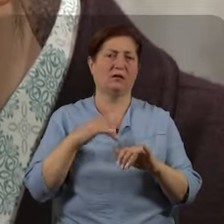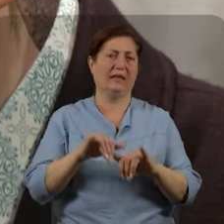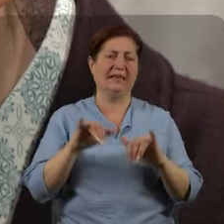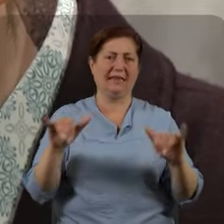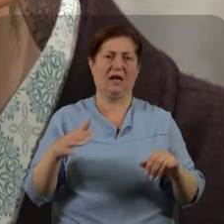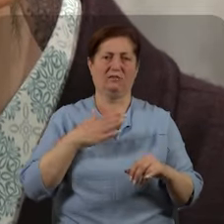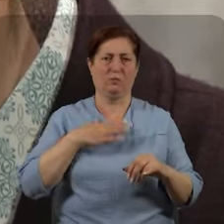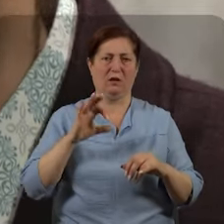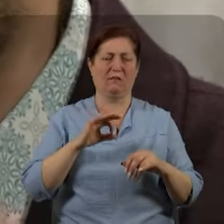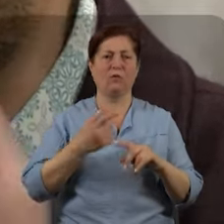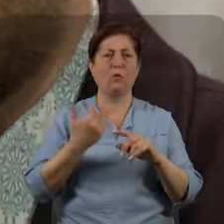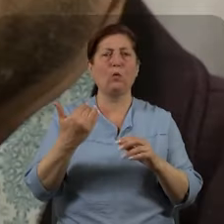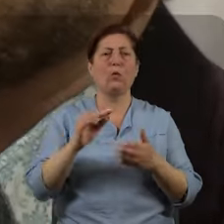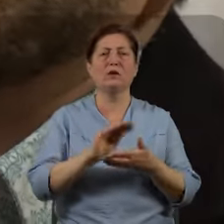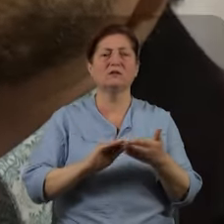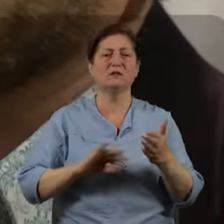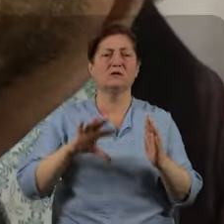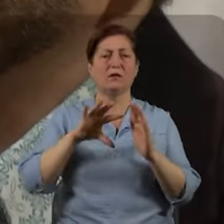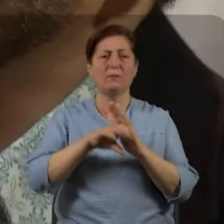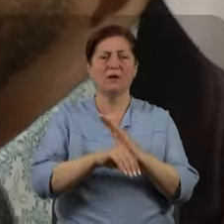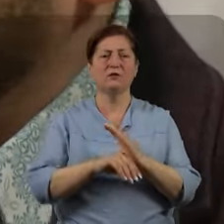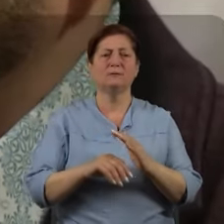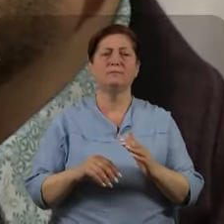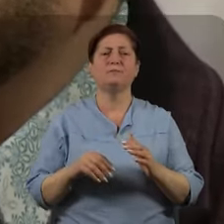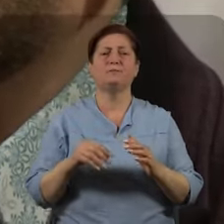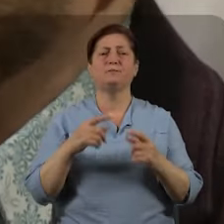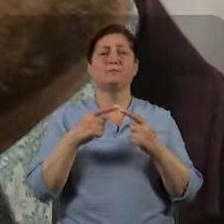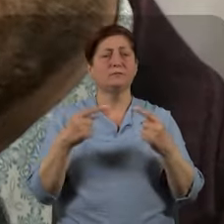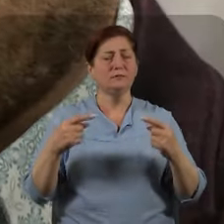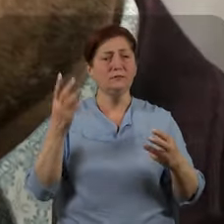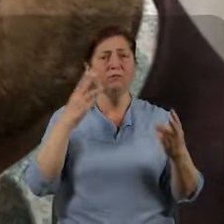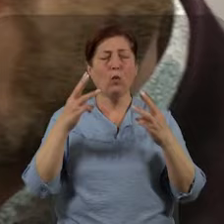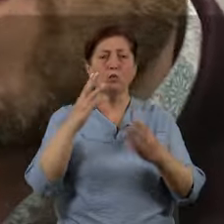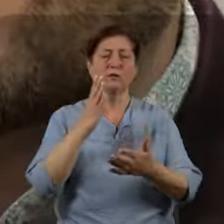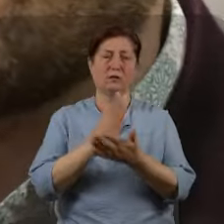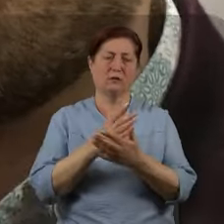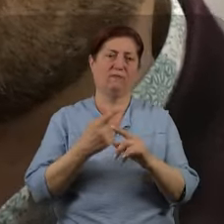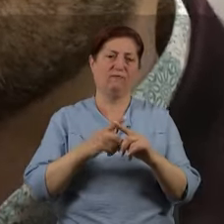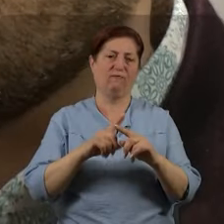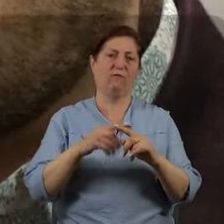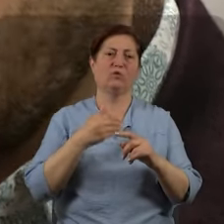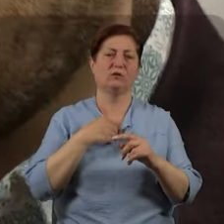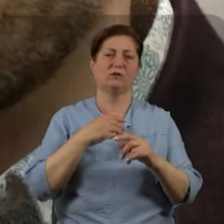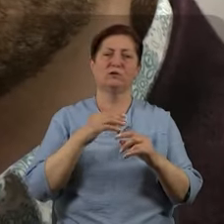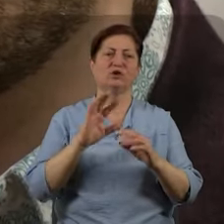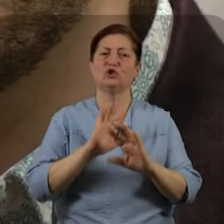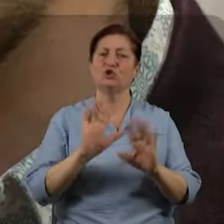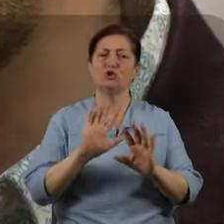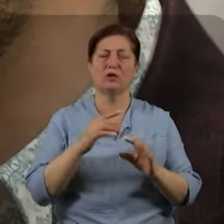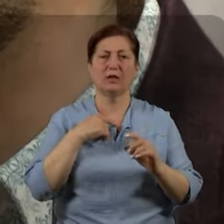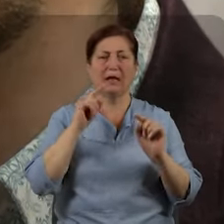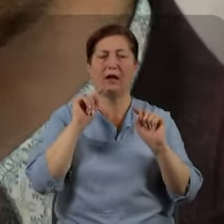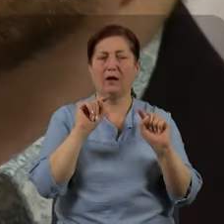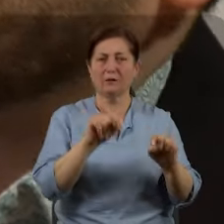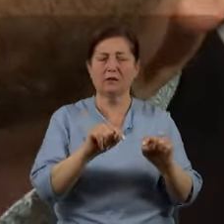հատկապես Իսահակյանի ստեղծագործության մեջ, քո նշած բանաստեղծության մեջ, այլ գործեր էլ կան իհարկե, որտեղ այս աշուղական մասը այդքան չէ, դրանք անդրադառնանք,